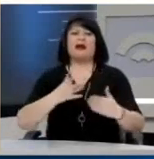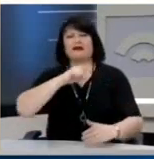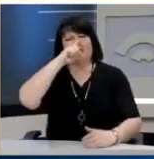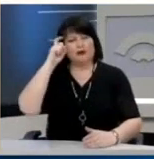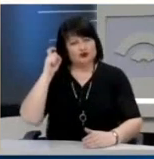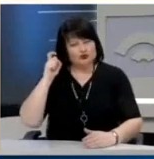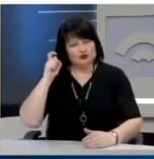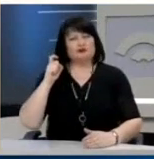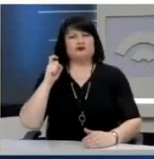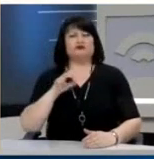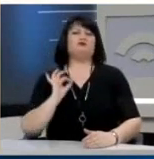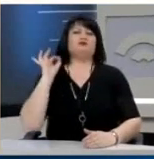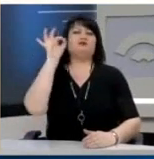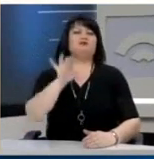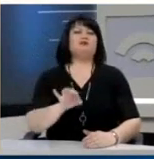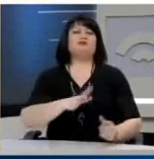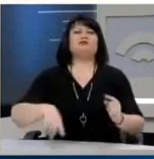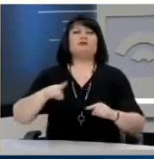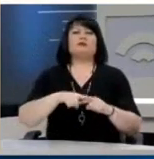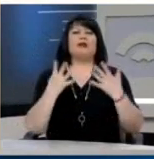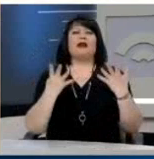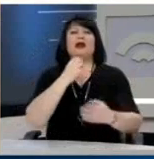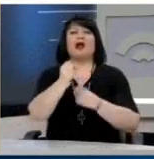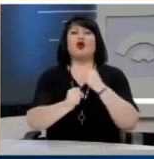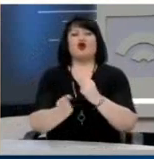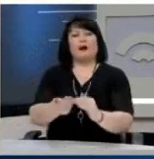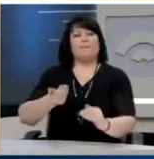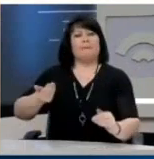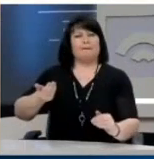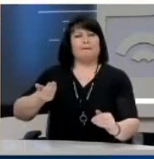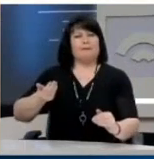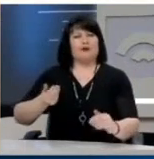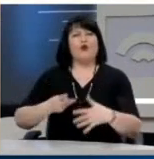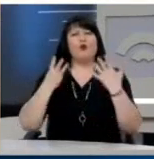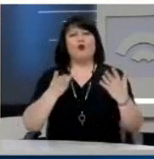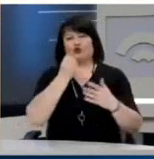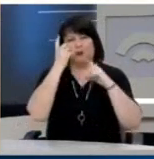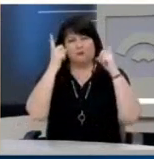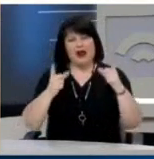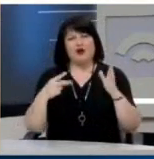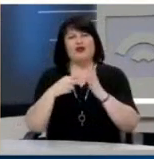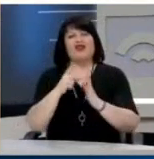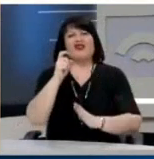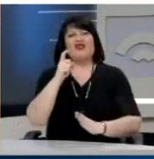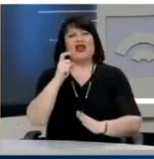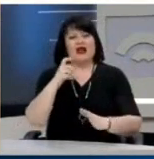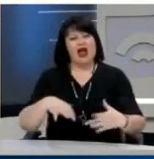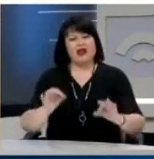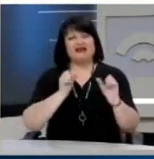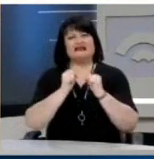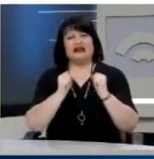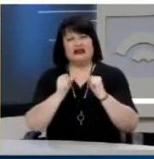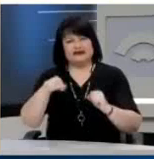οποία οδηγήθηκε ακριβώς 9 χρόνια πριν, σαν σήμερα, 8 του Μάη του 2010, σε αυτήν εδώ τη Βουλή.